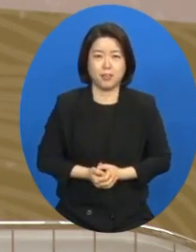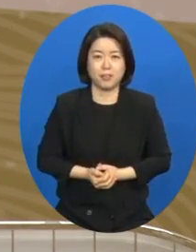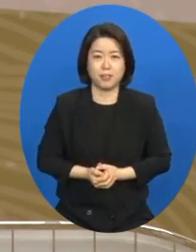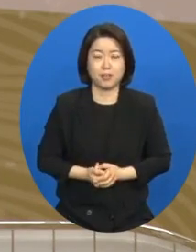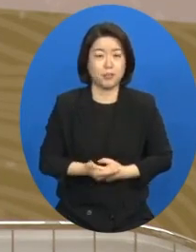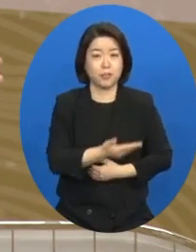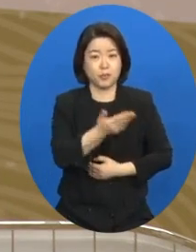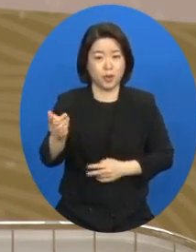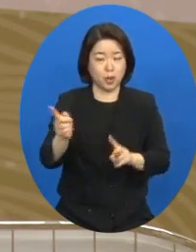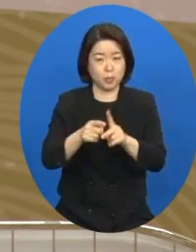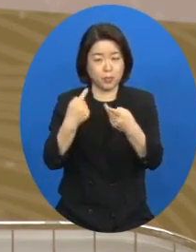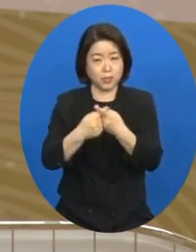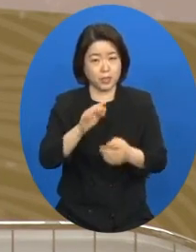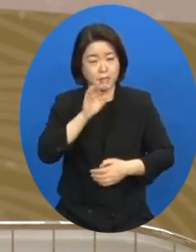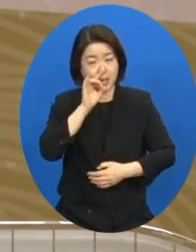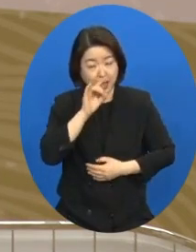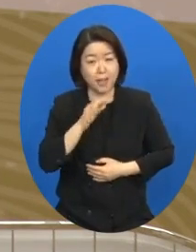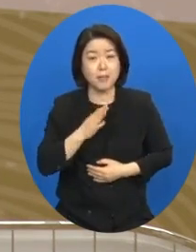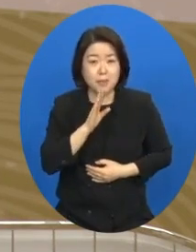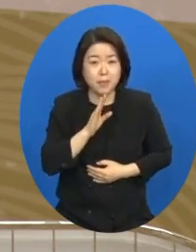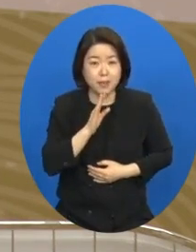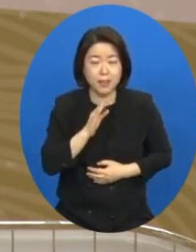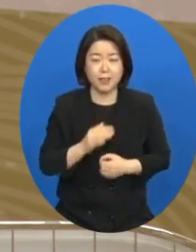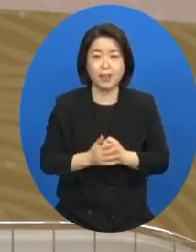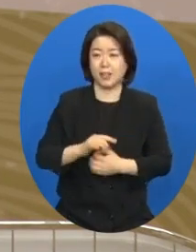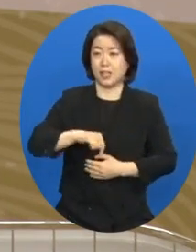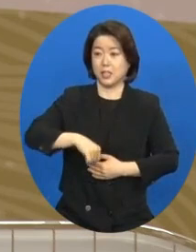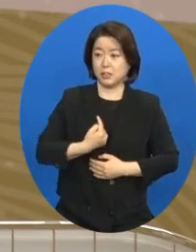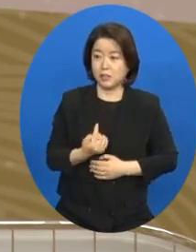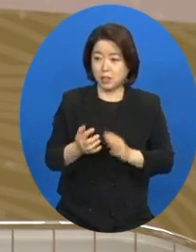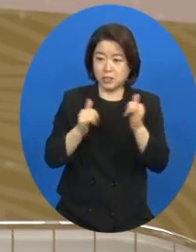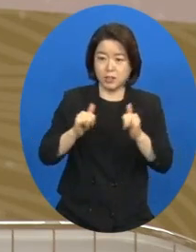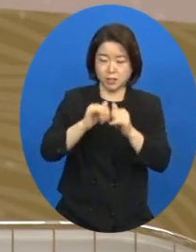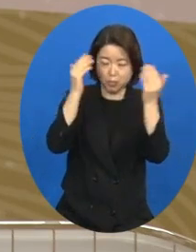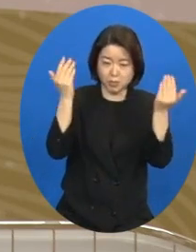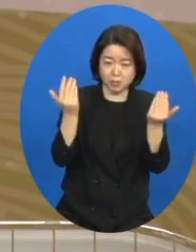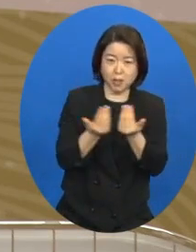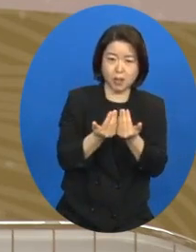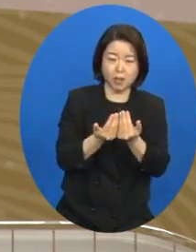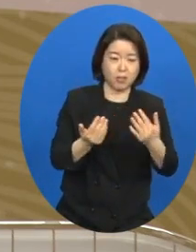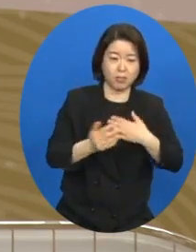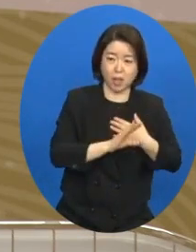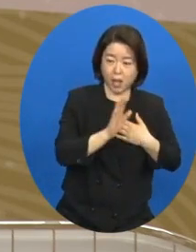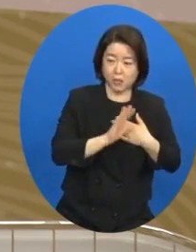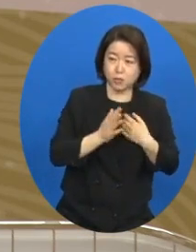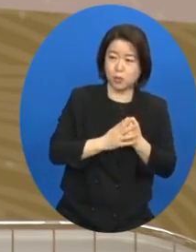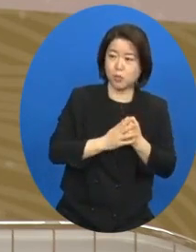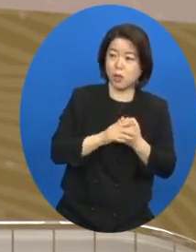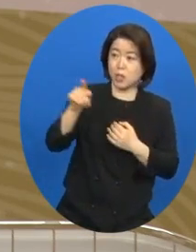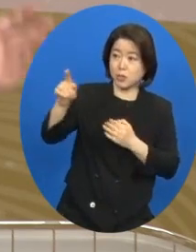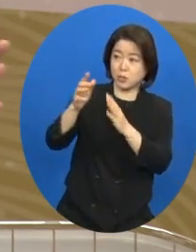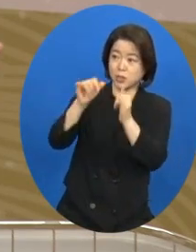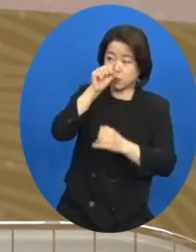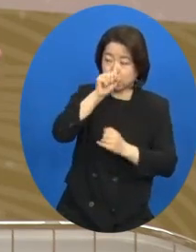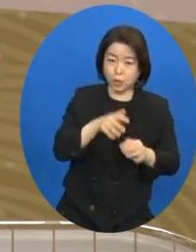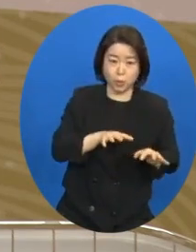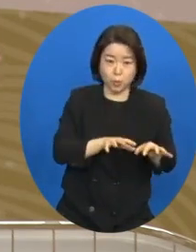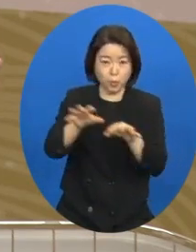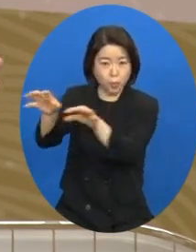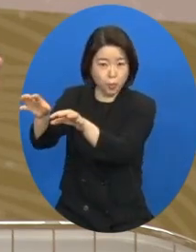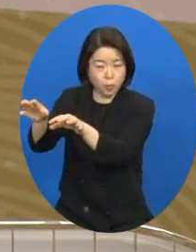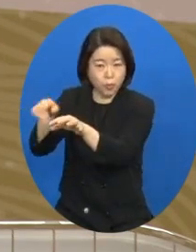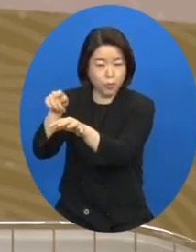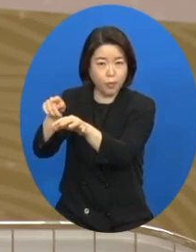여러분 이해가 잘 안되실 일이죠 자기 사람이다 다른 사람에게로 옮겨 가는 일인데도 그렇게 기쁠 수